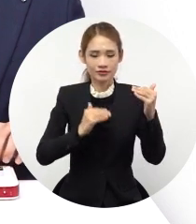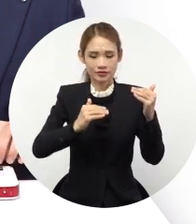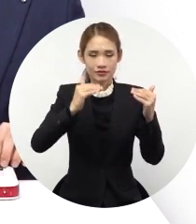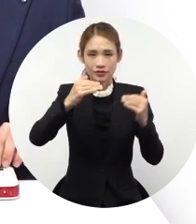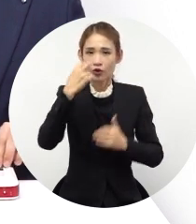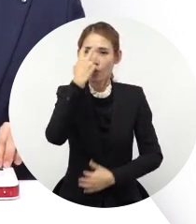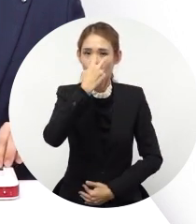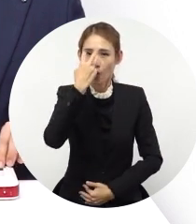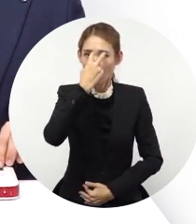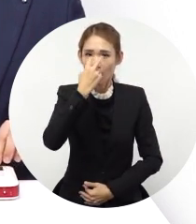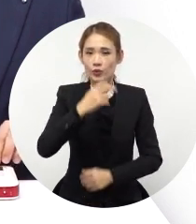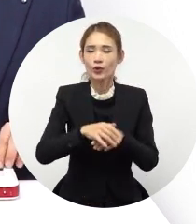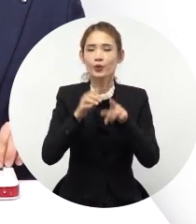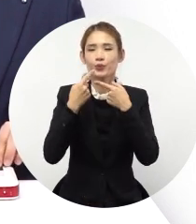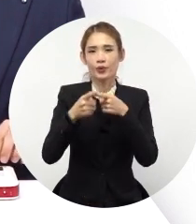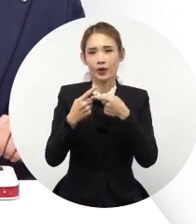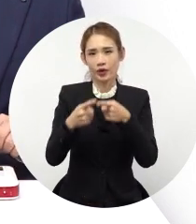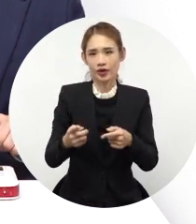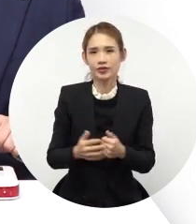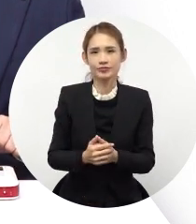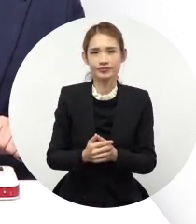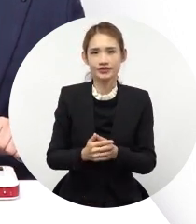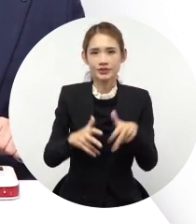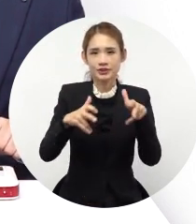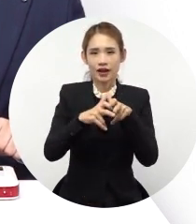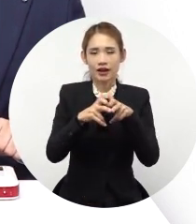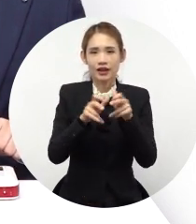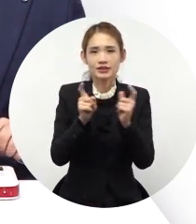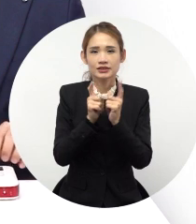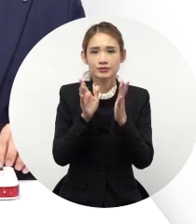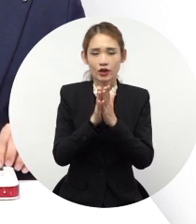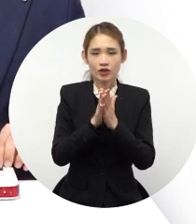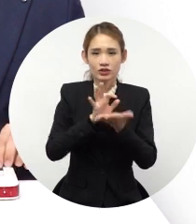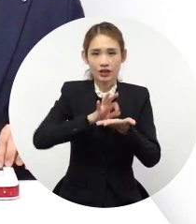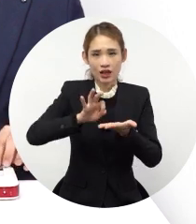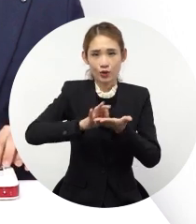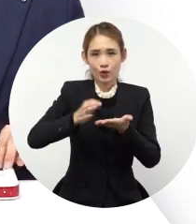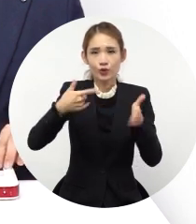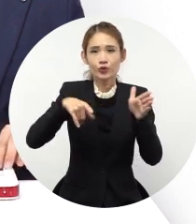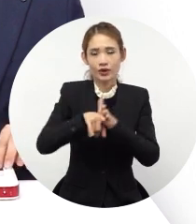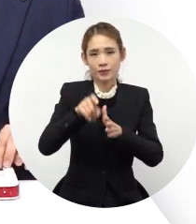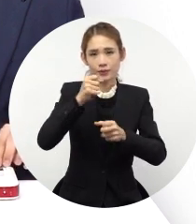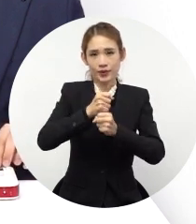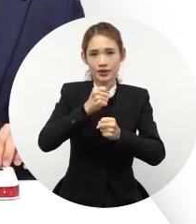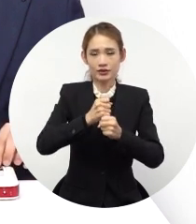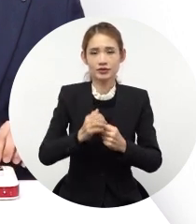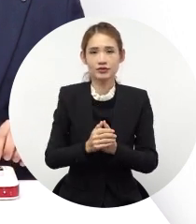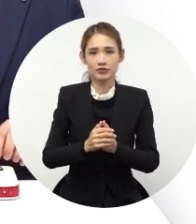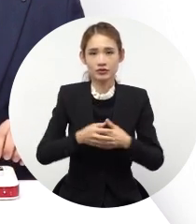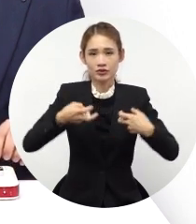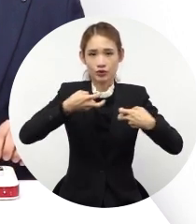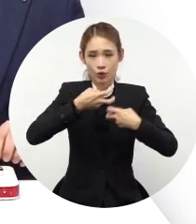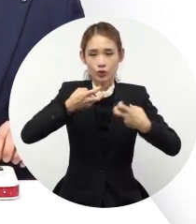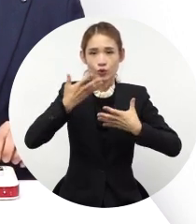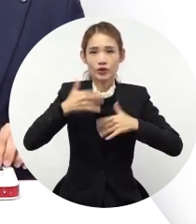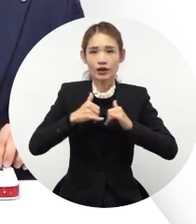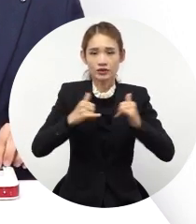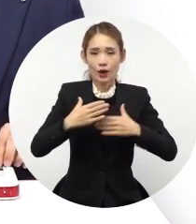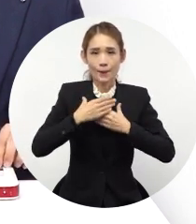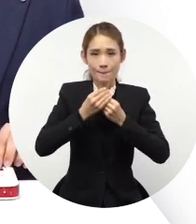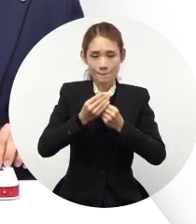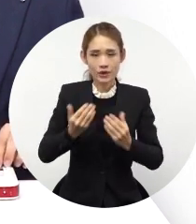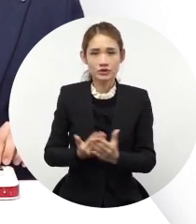항목들을 검토하고 평가해서 장애 당사자들이 이용할 수 있도록 하는 겁니다. 교통약자